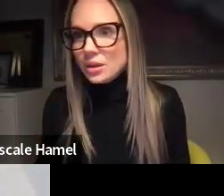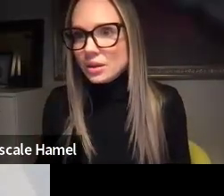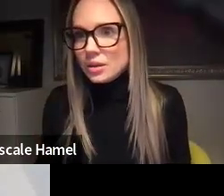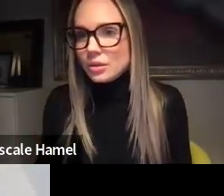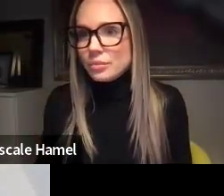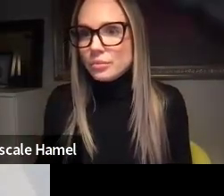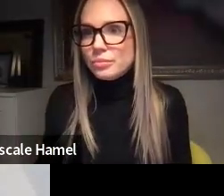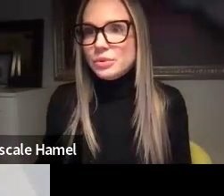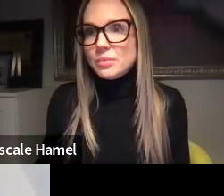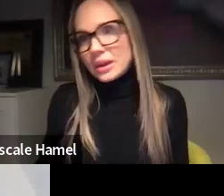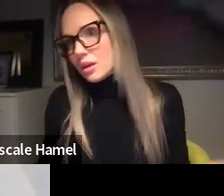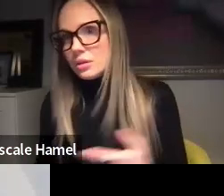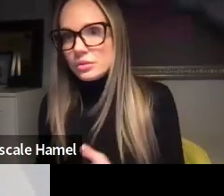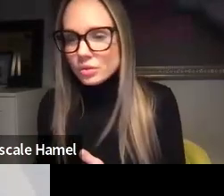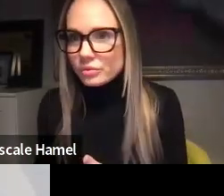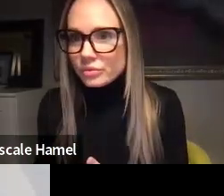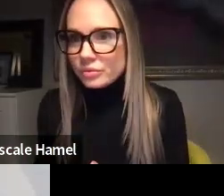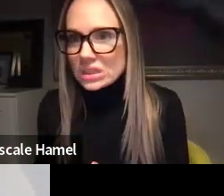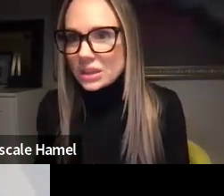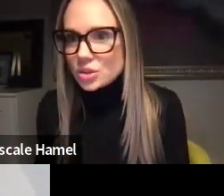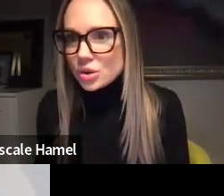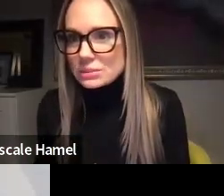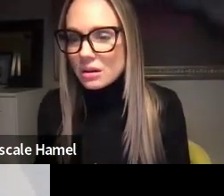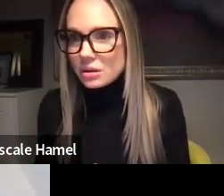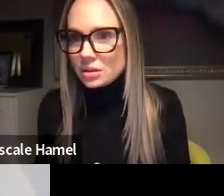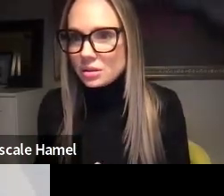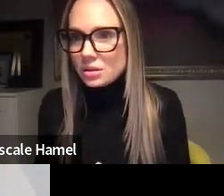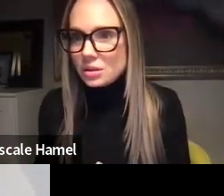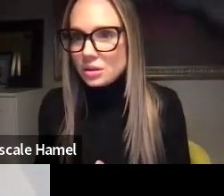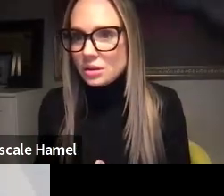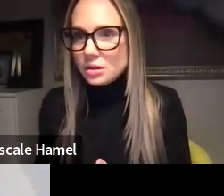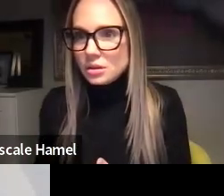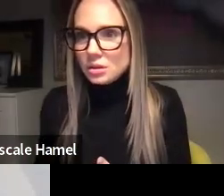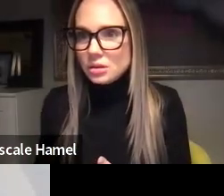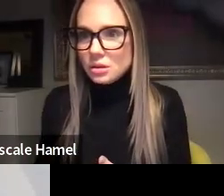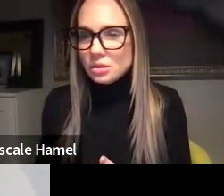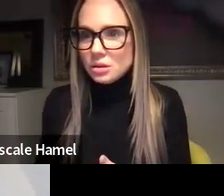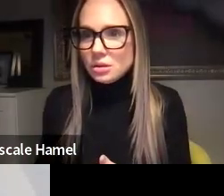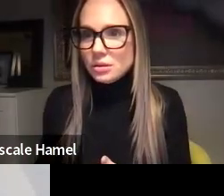l'américain, puis là, ben, vous êtes rendu un small.